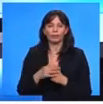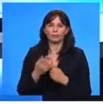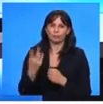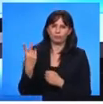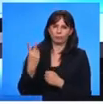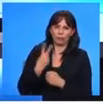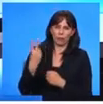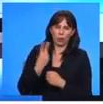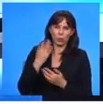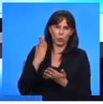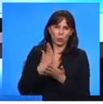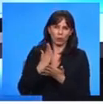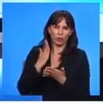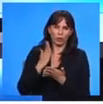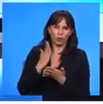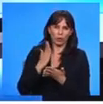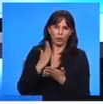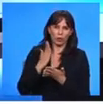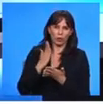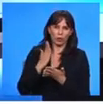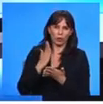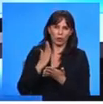רומן ארוך של שני